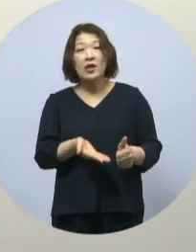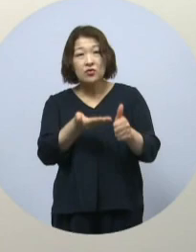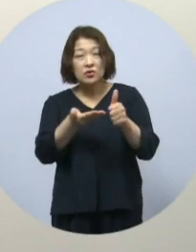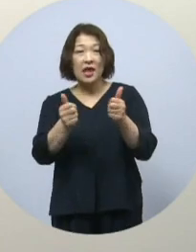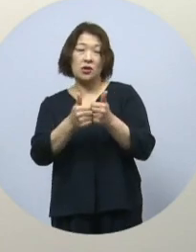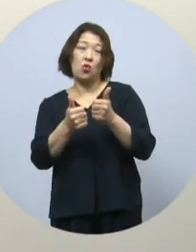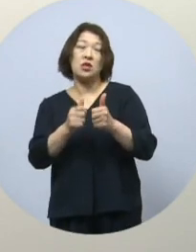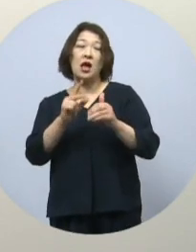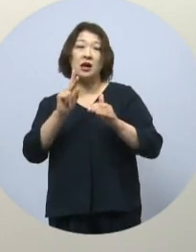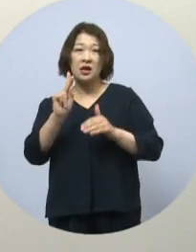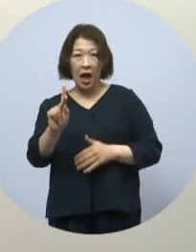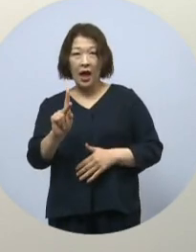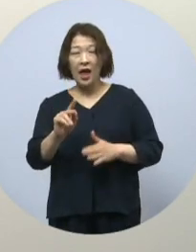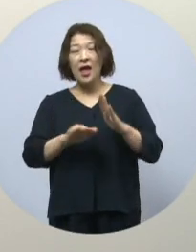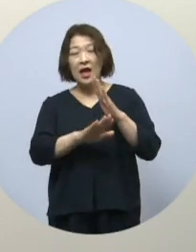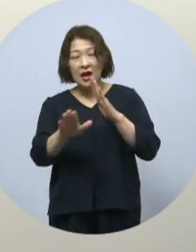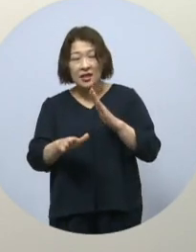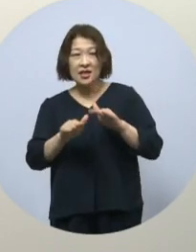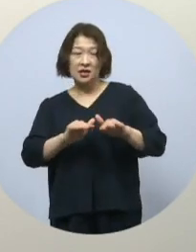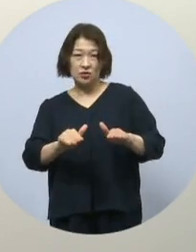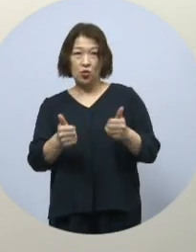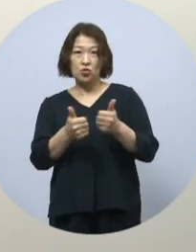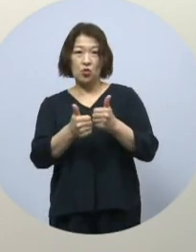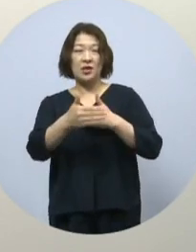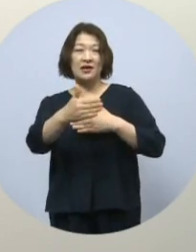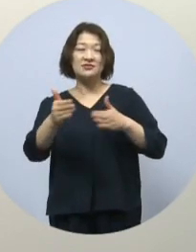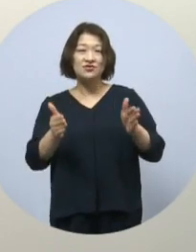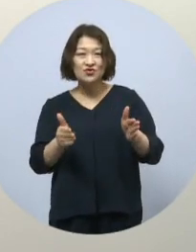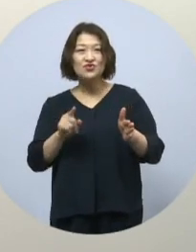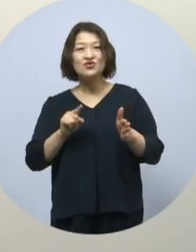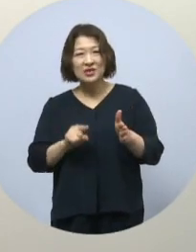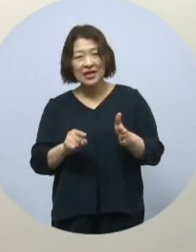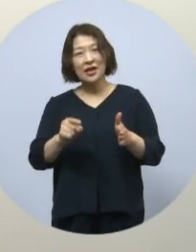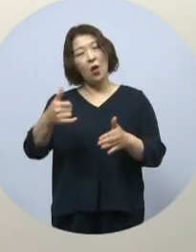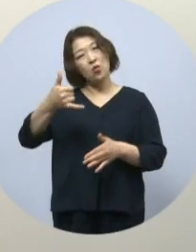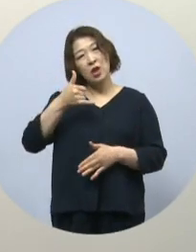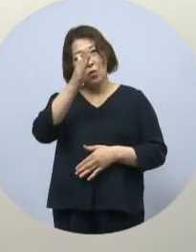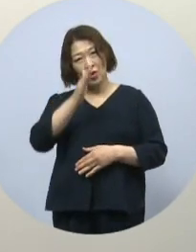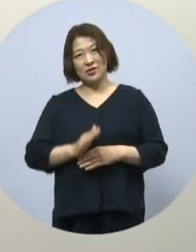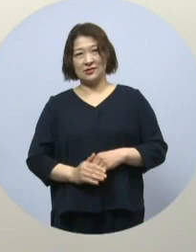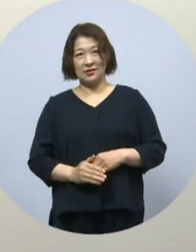課、家庭児童相談室にお電話ください。育児のお悩み